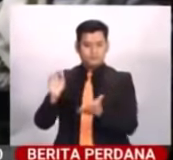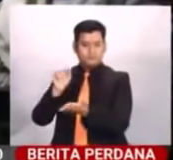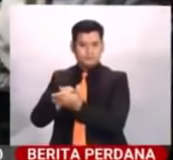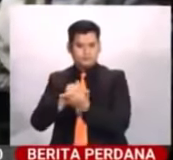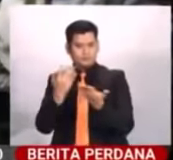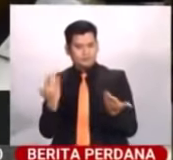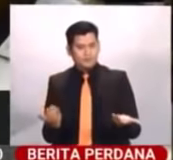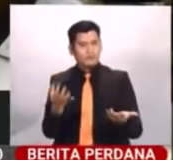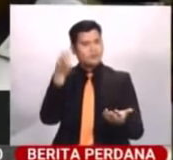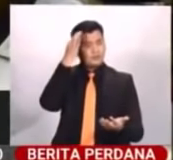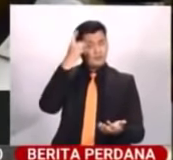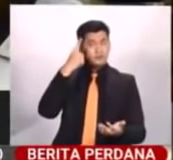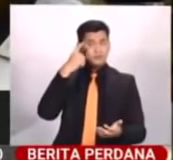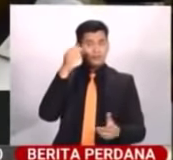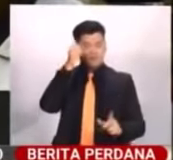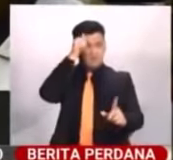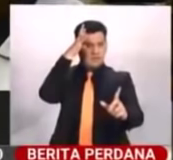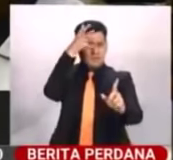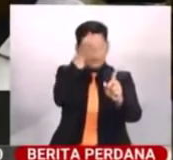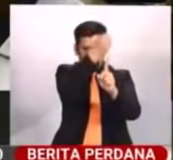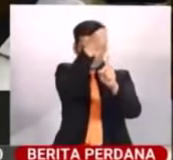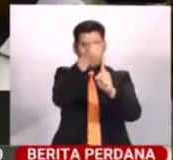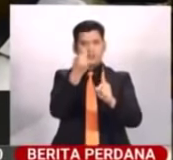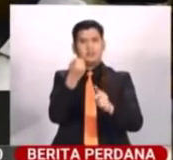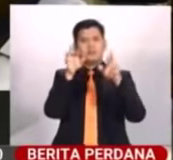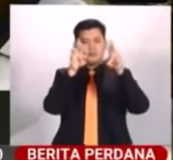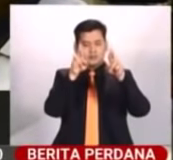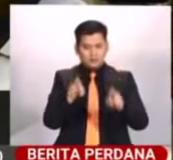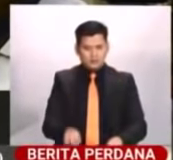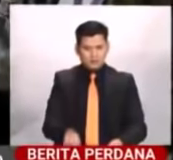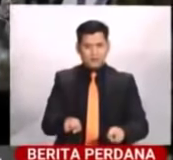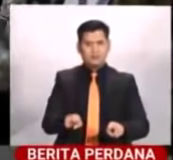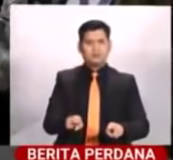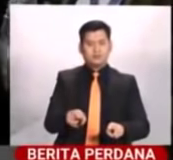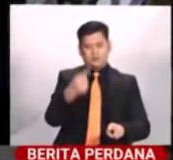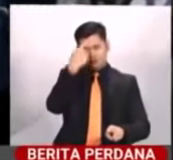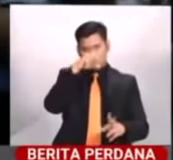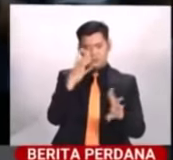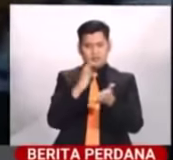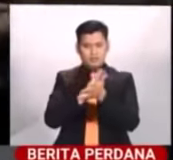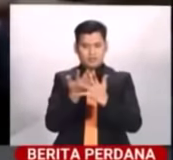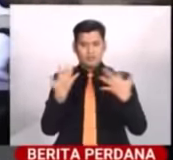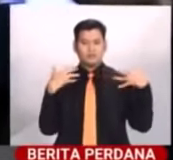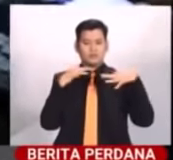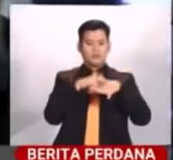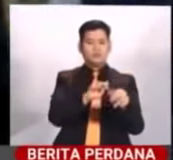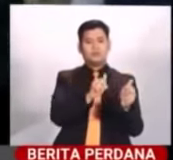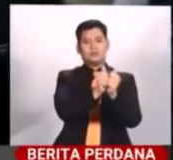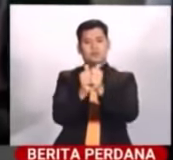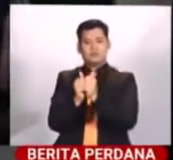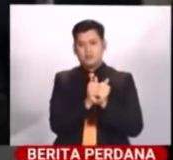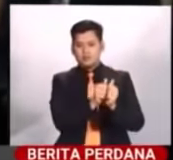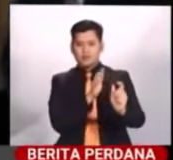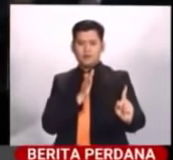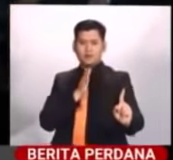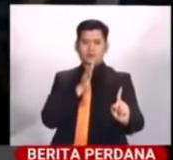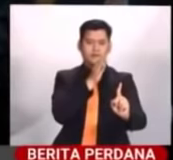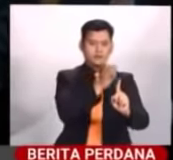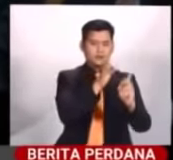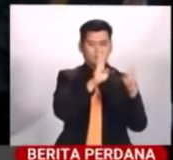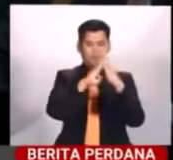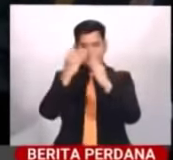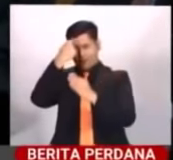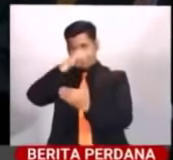kira aspirasi warga kota bagi membangunkan Kuala Lumpur dengan pendekatan inklusif selari dengan visi bandar untuk